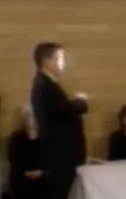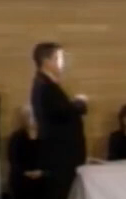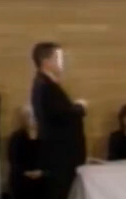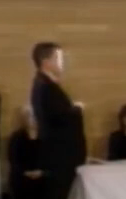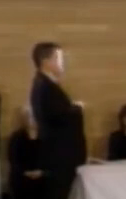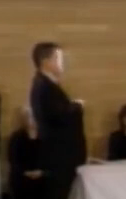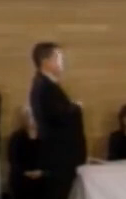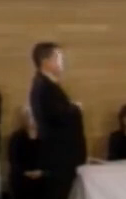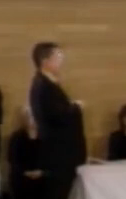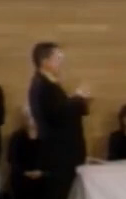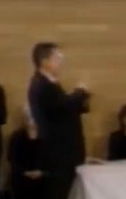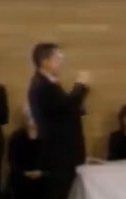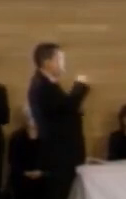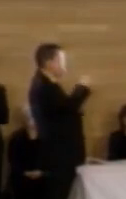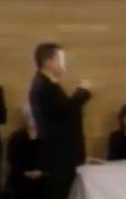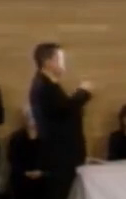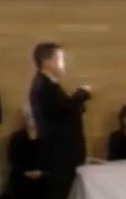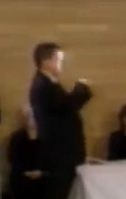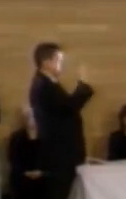陸も一つになりました。